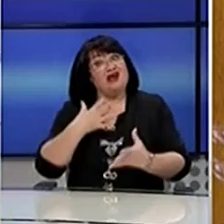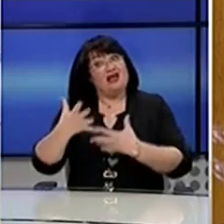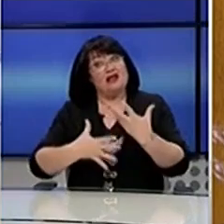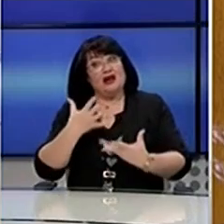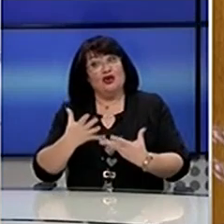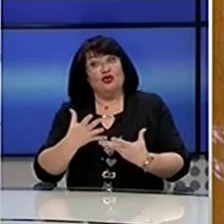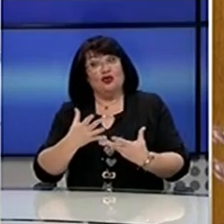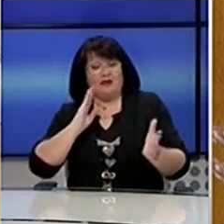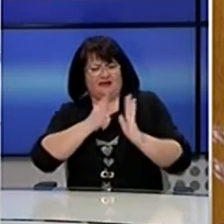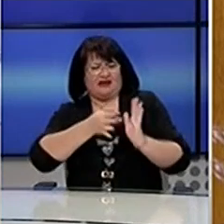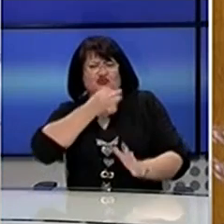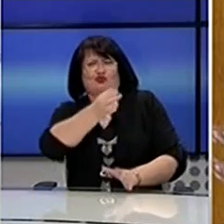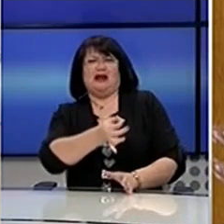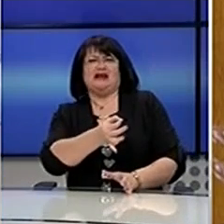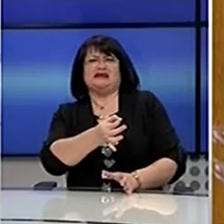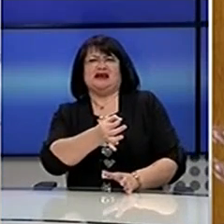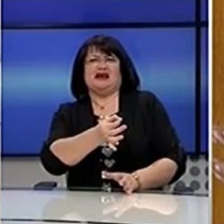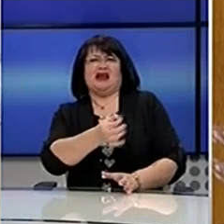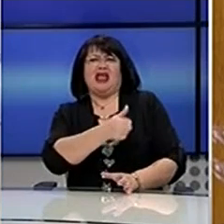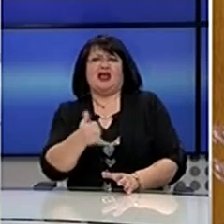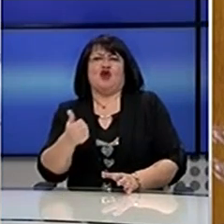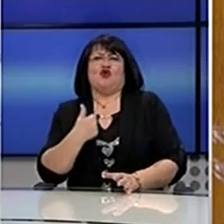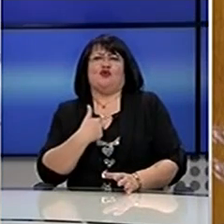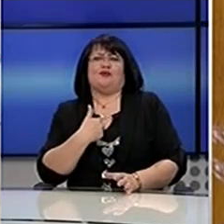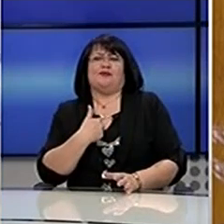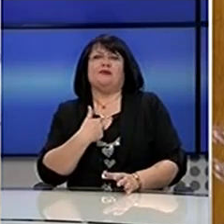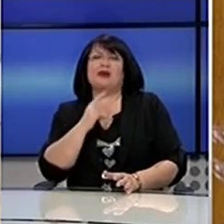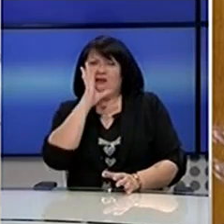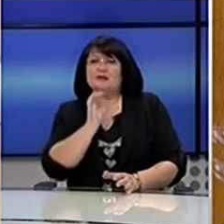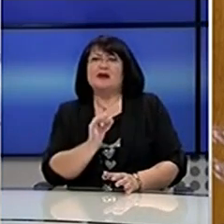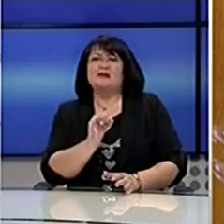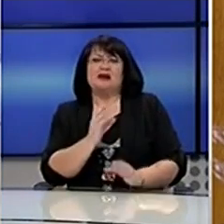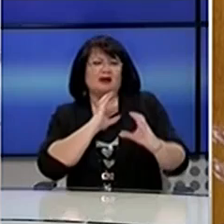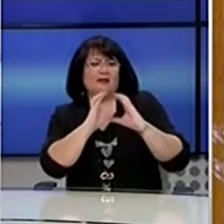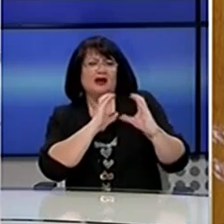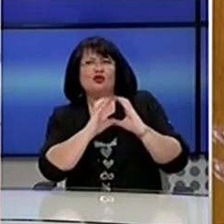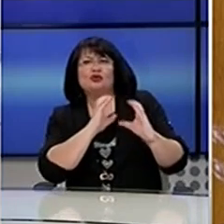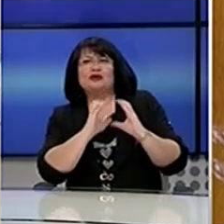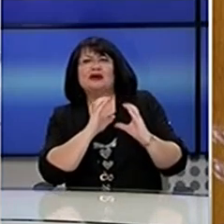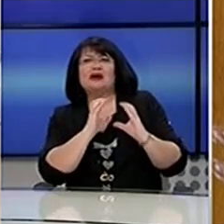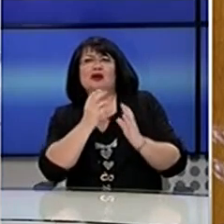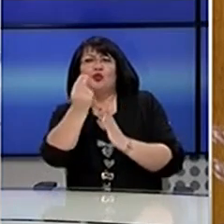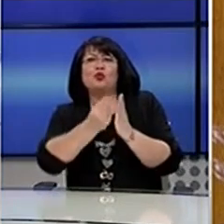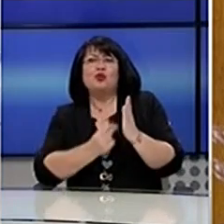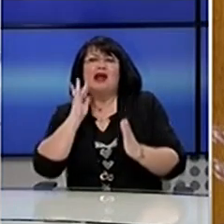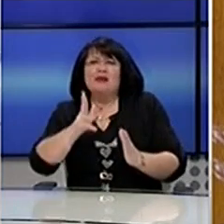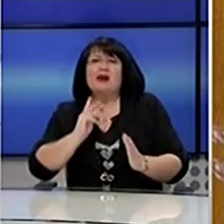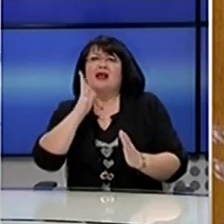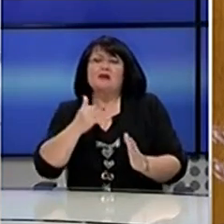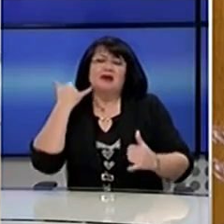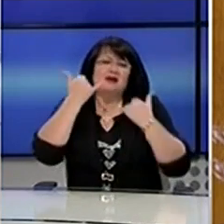οποίο έγινε. Πράγματι. Με έναν άνθρωπο με τον οποίο επικοινωνώ πολλές φορές την ημέρα